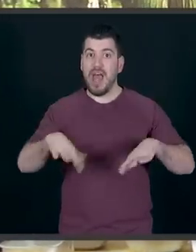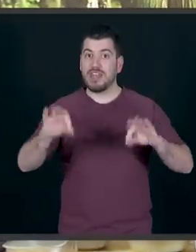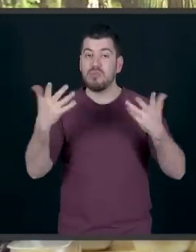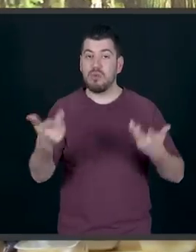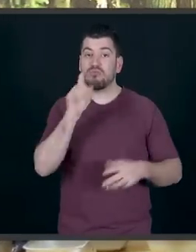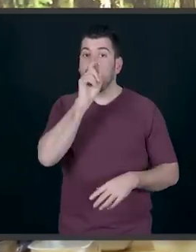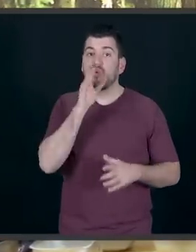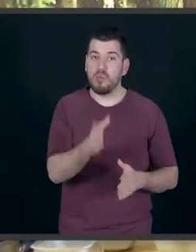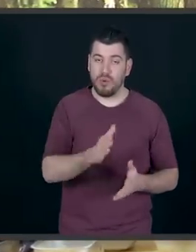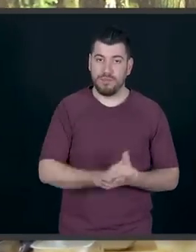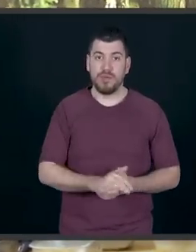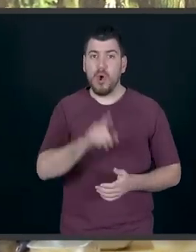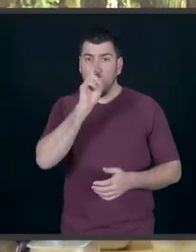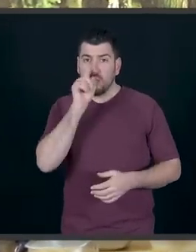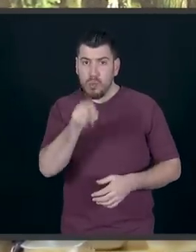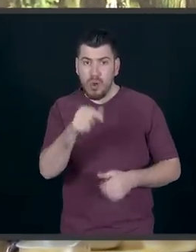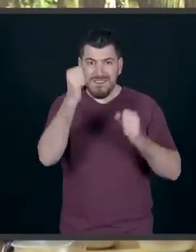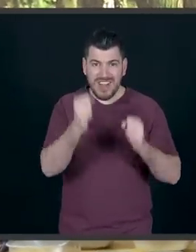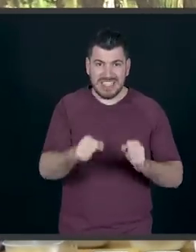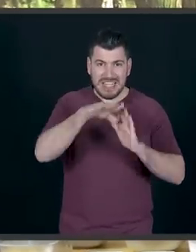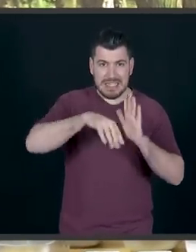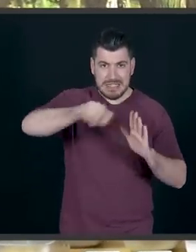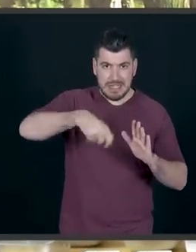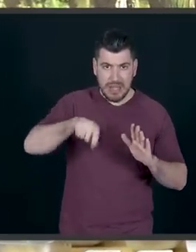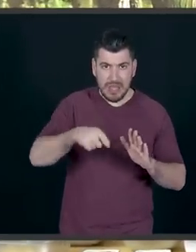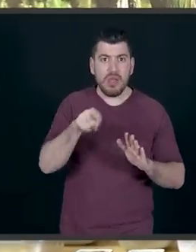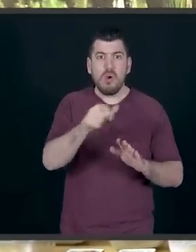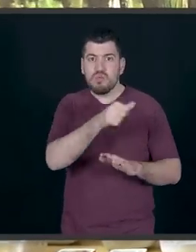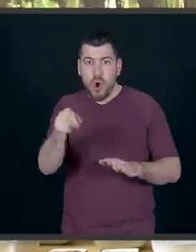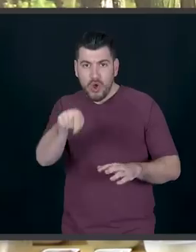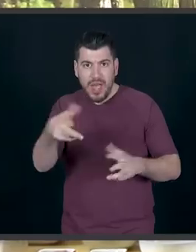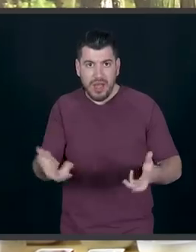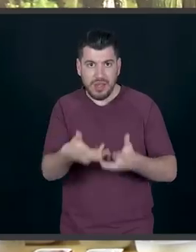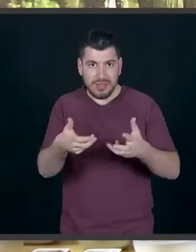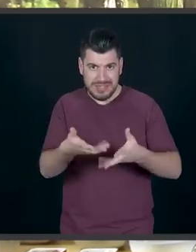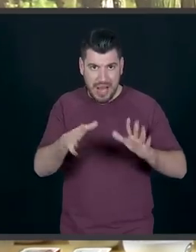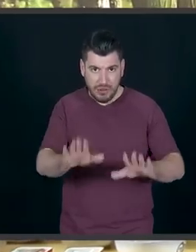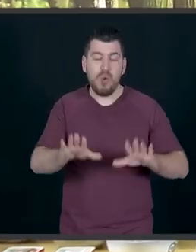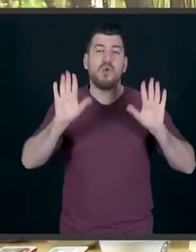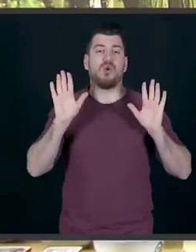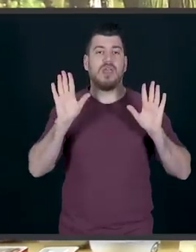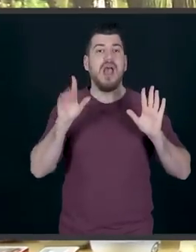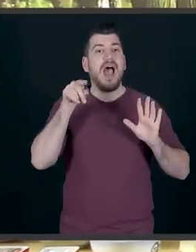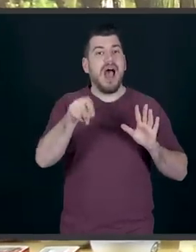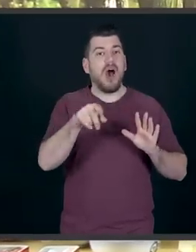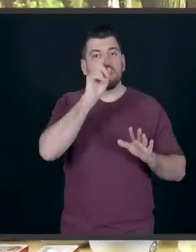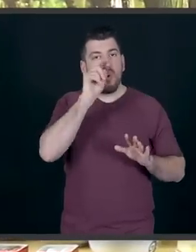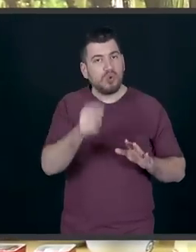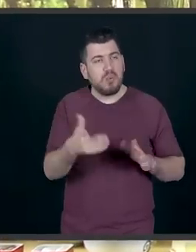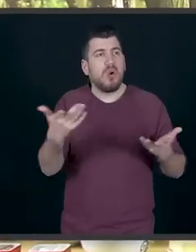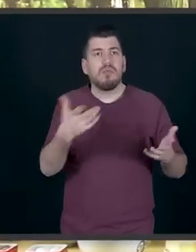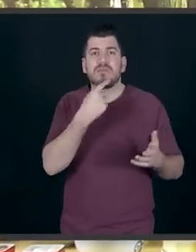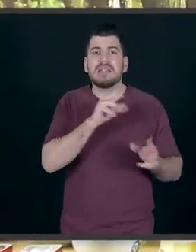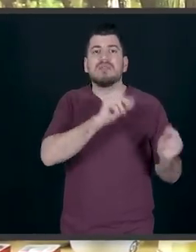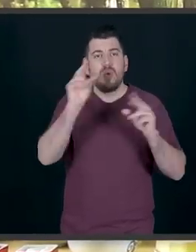απ' όλα με το κοτόπουλο. Το κοτόπουλο μην το πάρετε σαν βασική συνταγή που θα κάνουμε μόνο και μόνο για την Caesar σαλάτα μας. Πάρετε το σαν βασική συνταγή για να κάνετε ένα